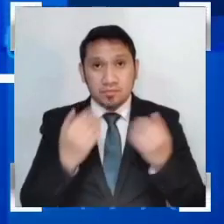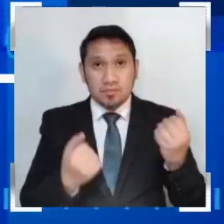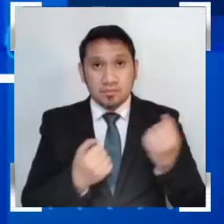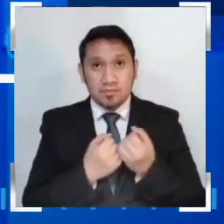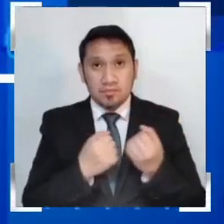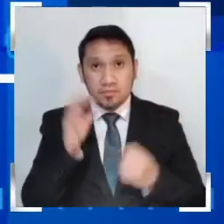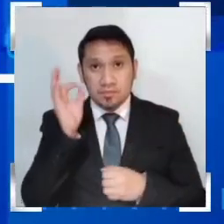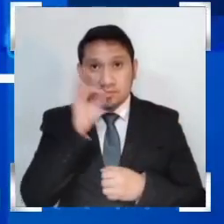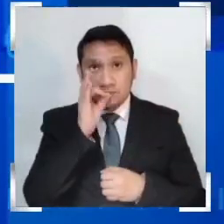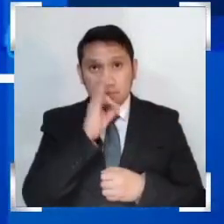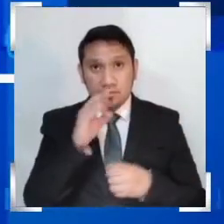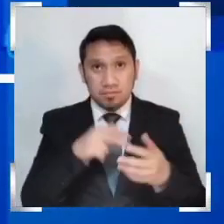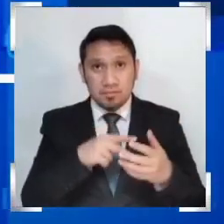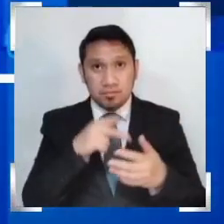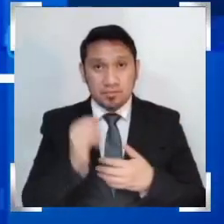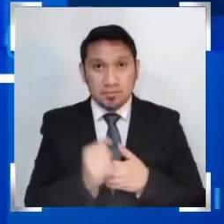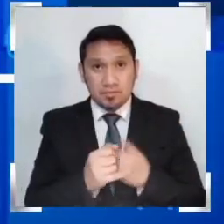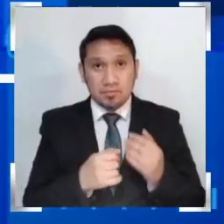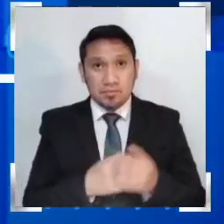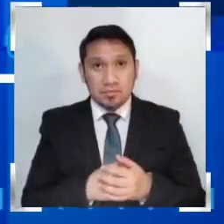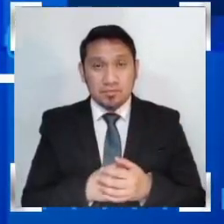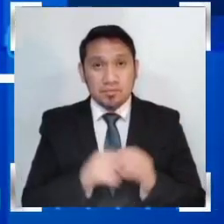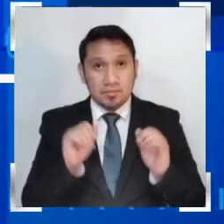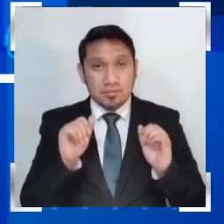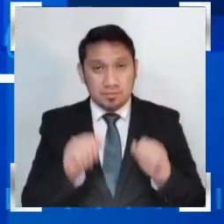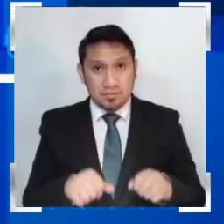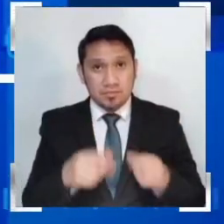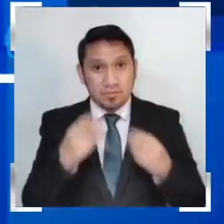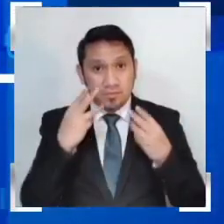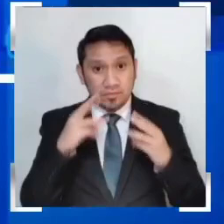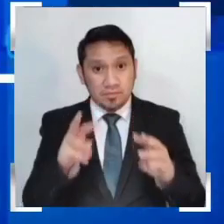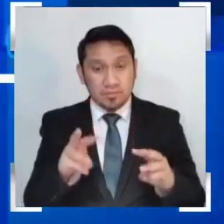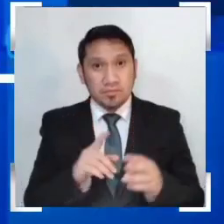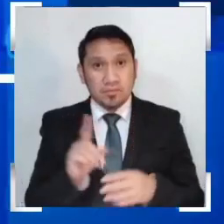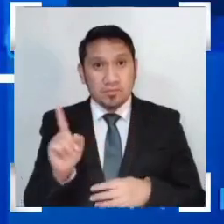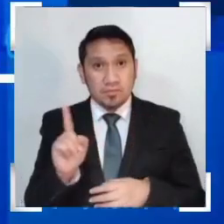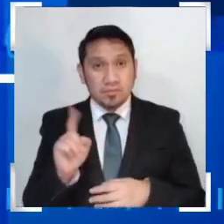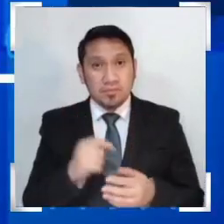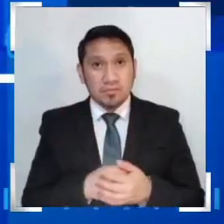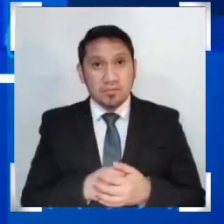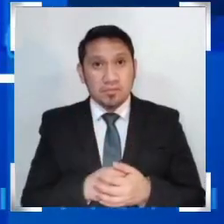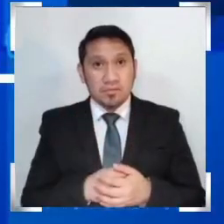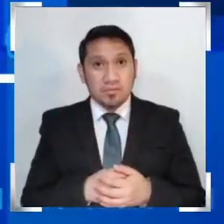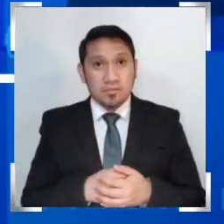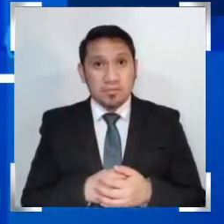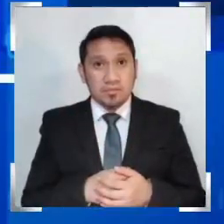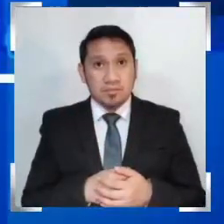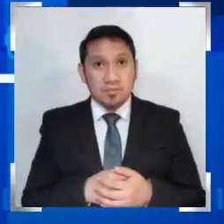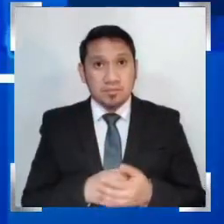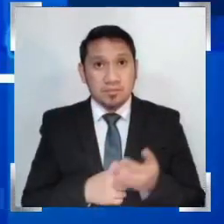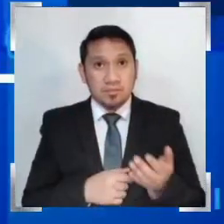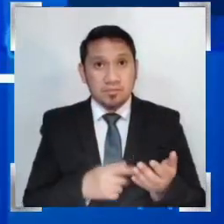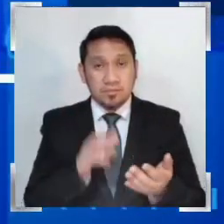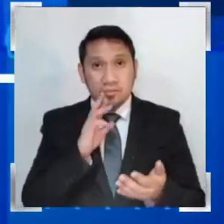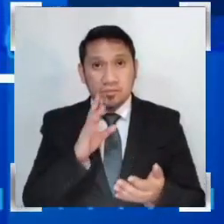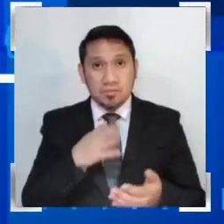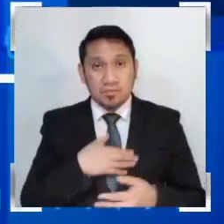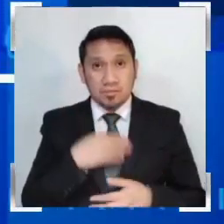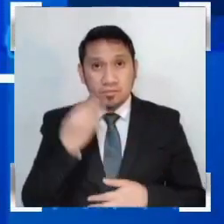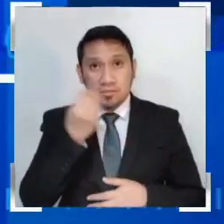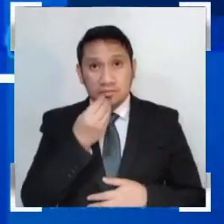kanyang projects. Mapapanood sa GMA ang upcoming series ni Golf na You Are My Makeup Artist. Mahal ka